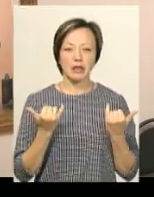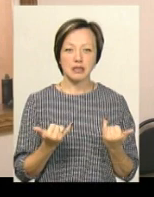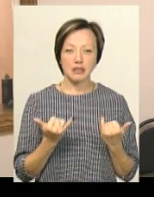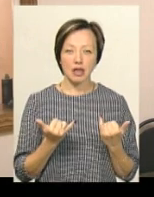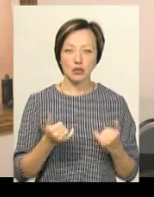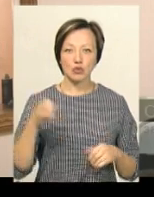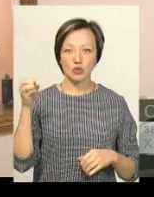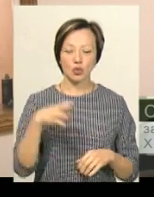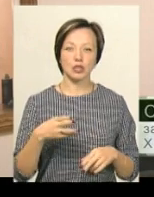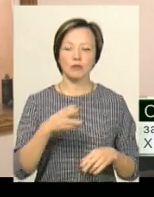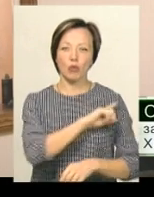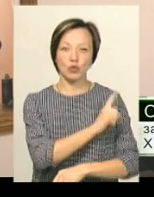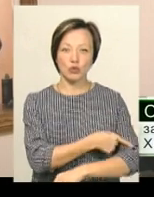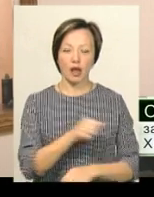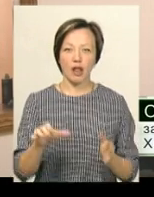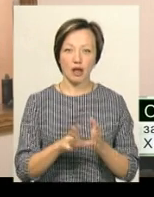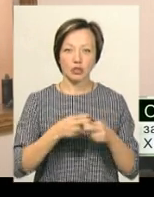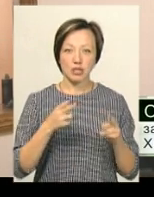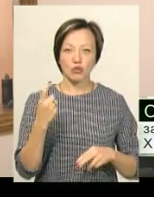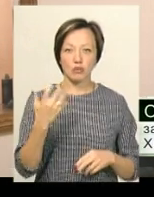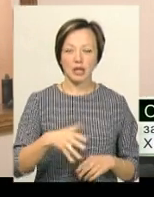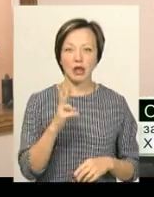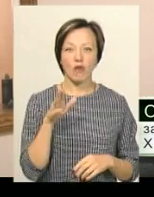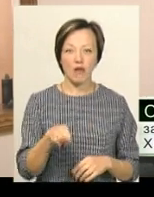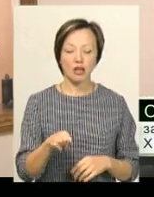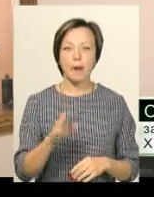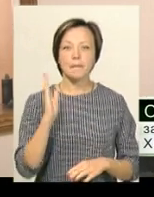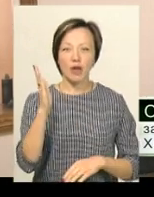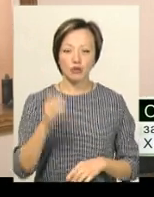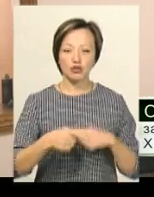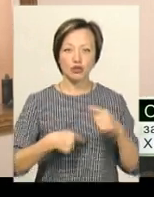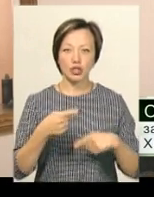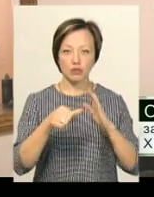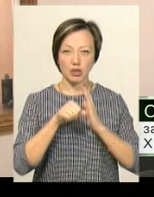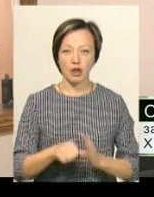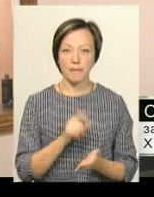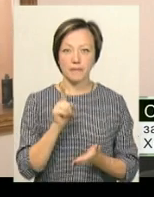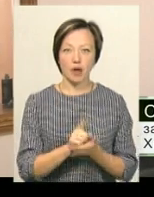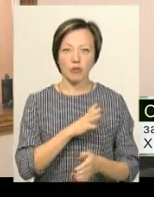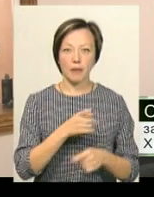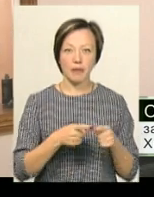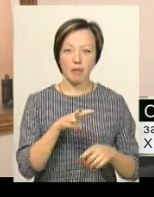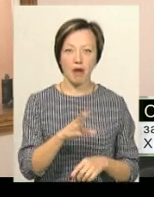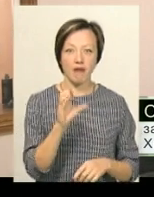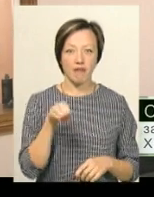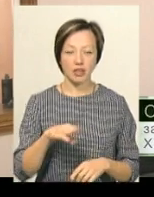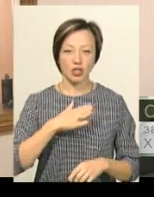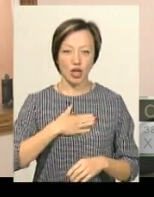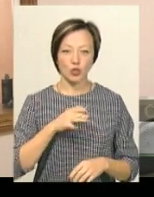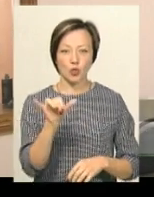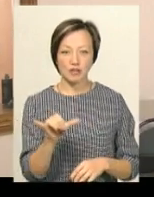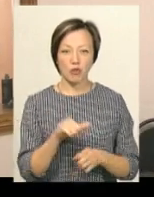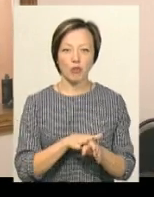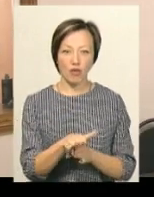електростанції складає біля 150 кВт, але майбутнє має бути через півроку півмагават. Тоді наш університет був